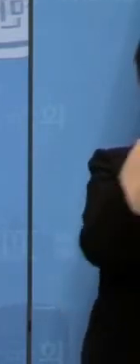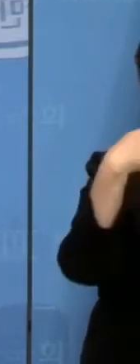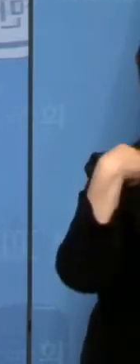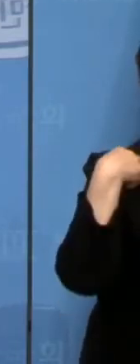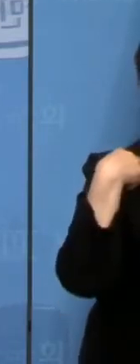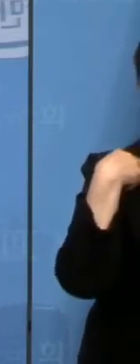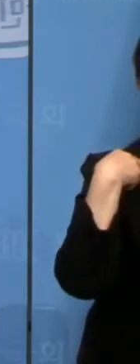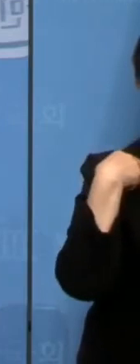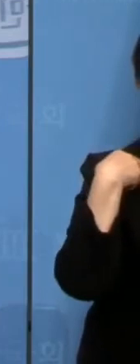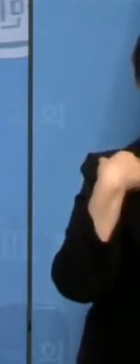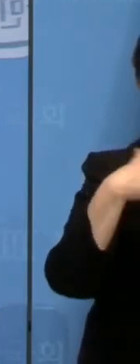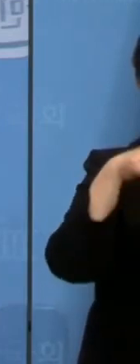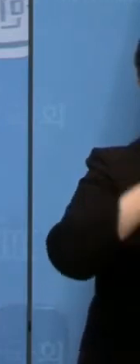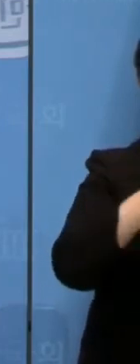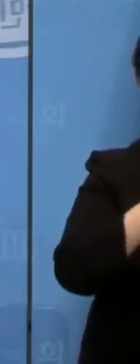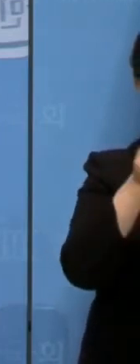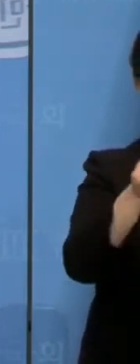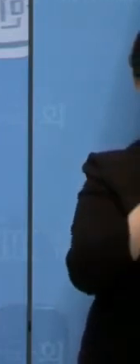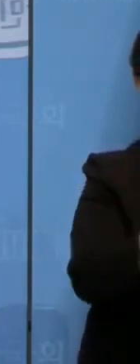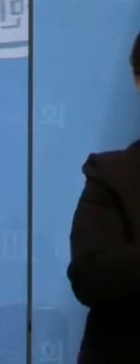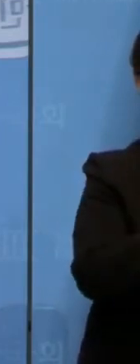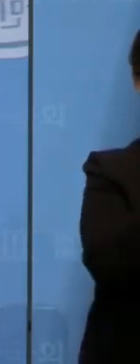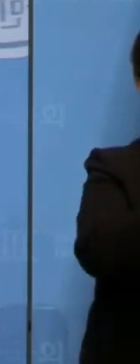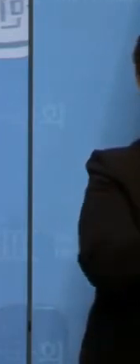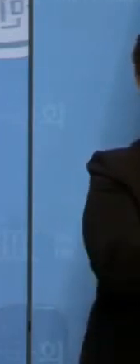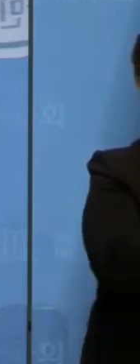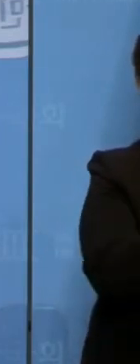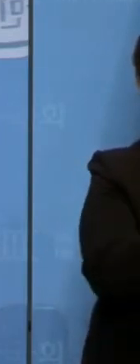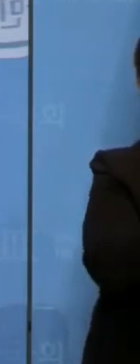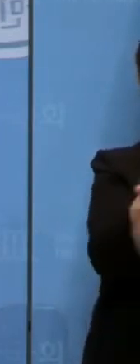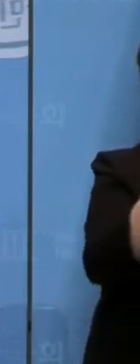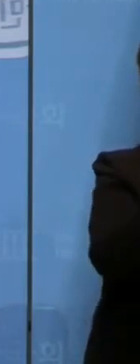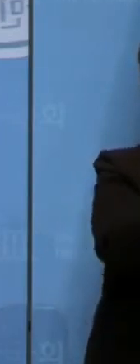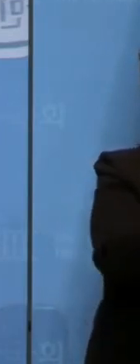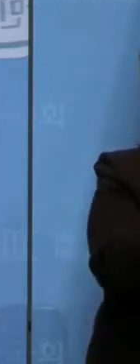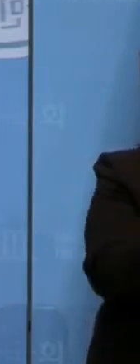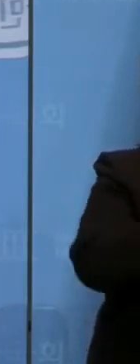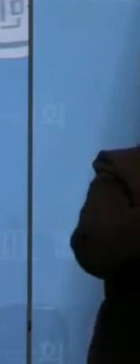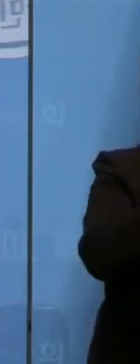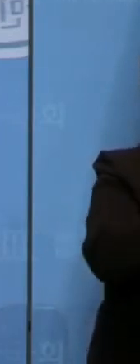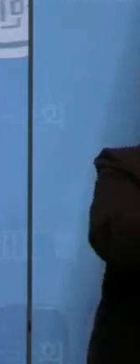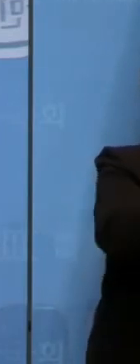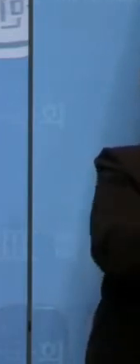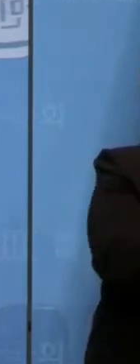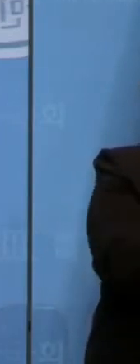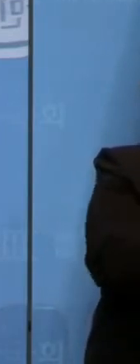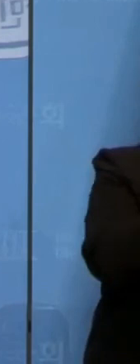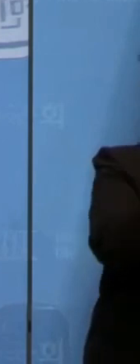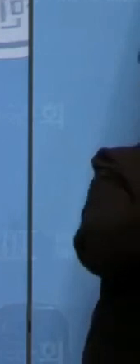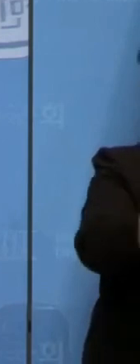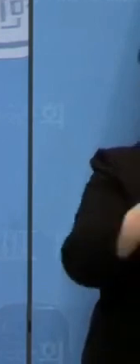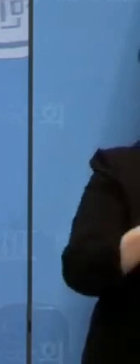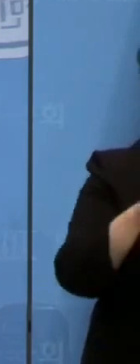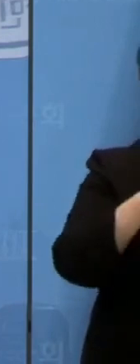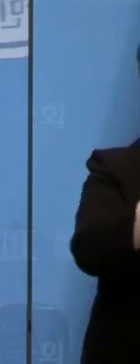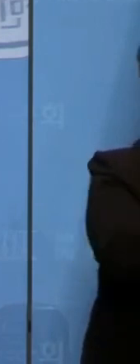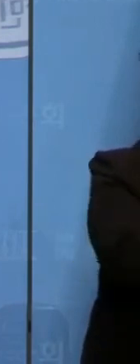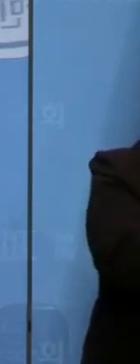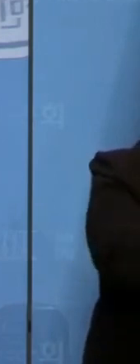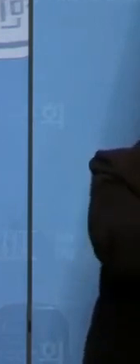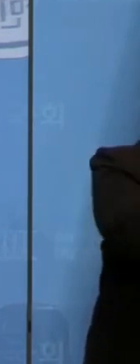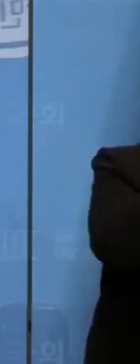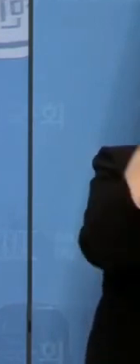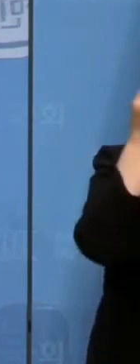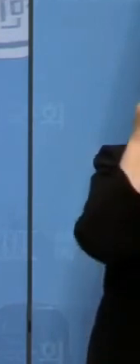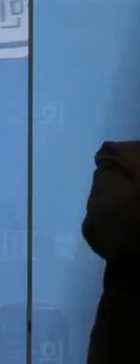임시정부격인 CRPH는 이 가스전 배당금 지급을 중단하라고 요청합니다. 포스코는 이러한 지적에 자신들은 군부와